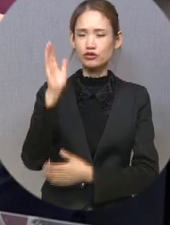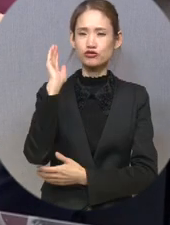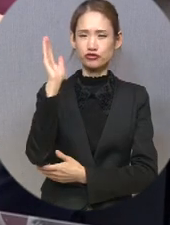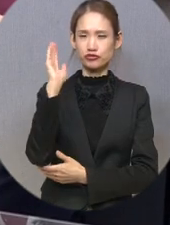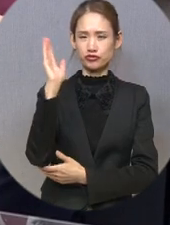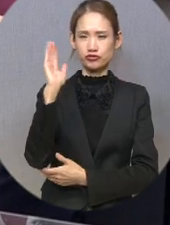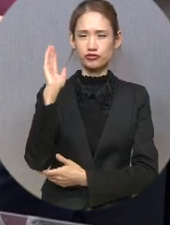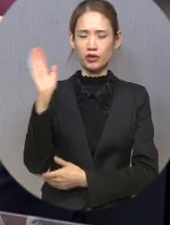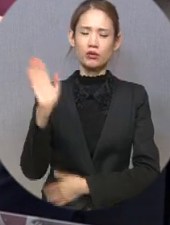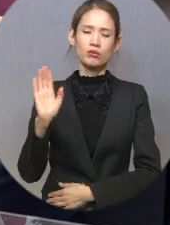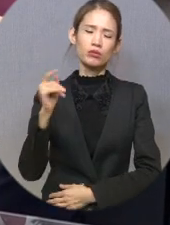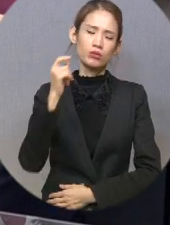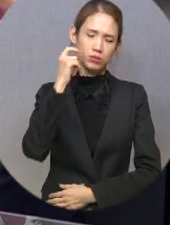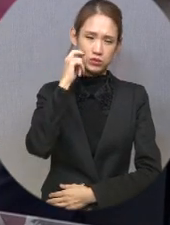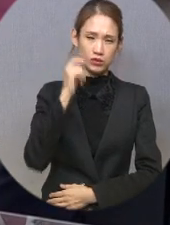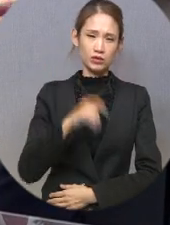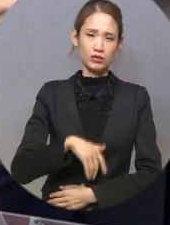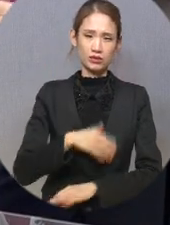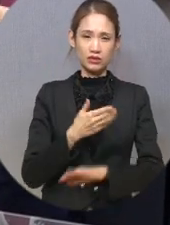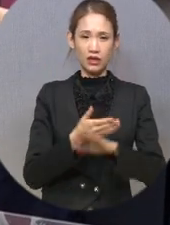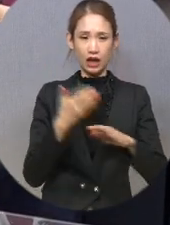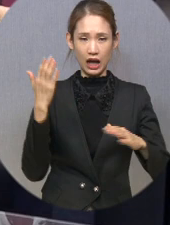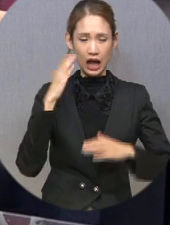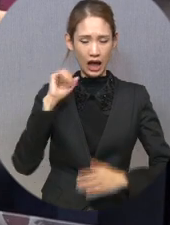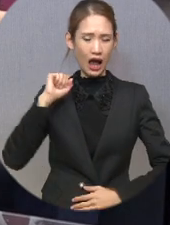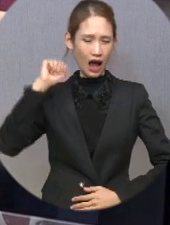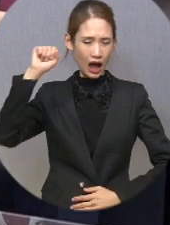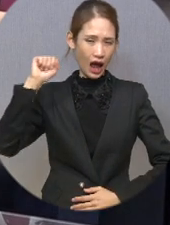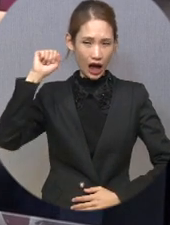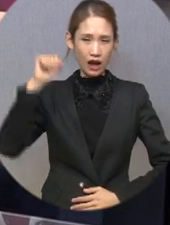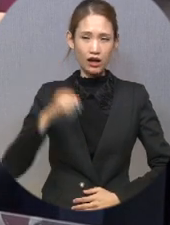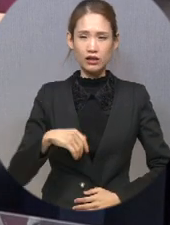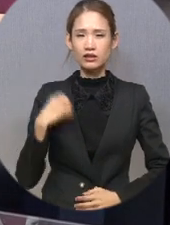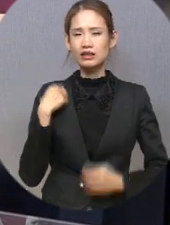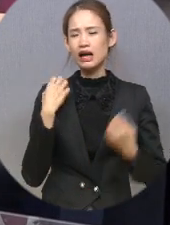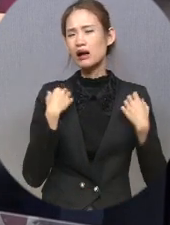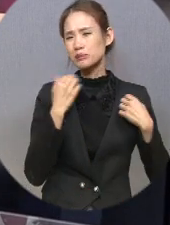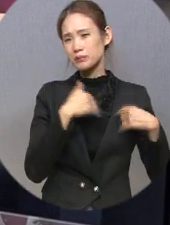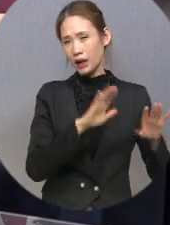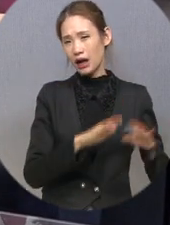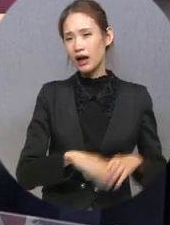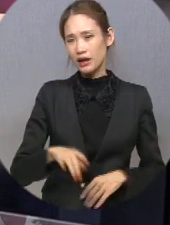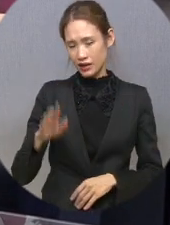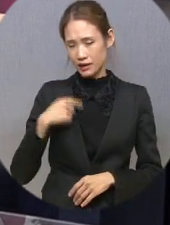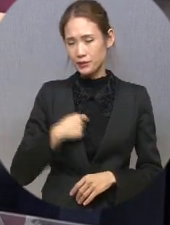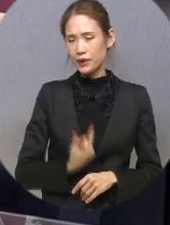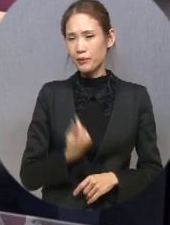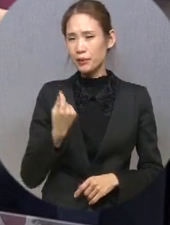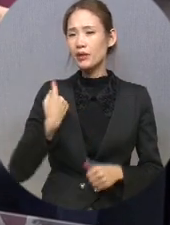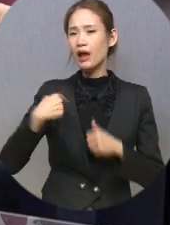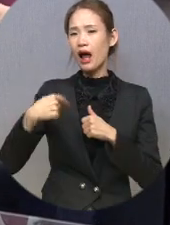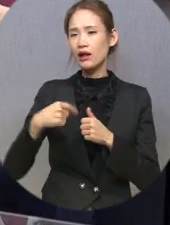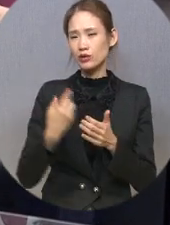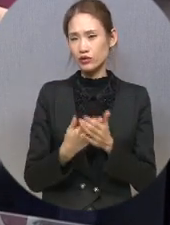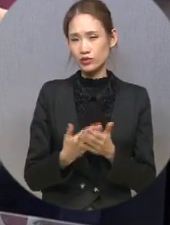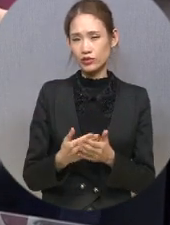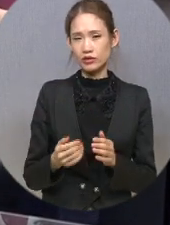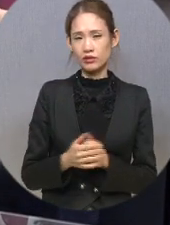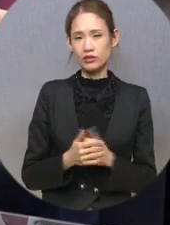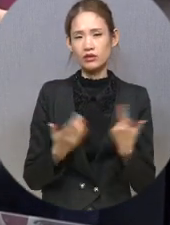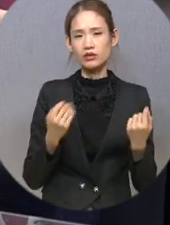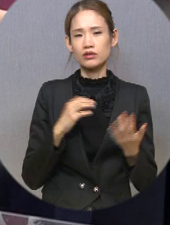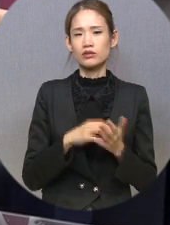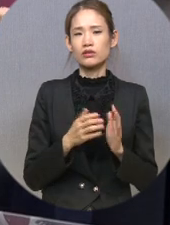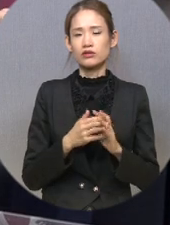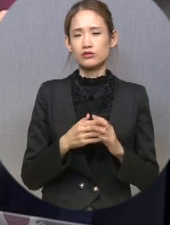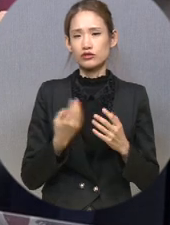없어요. 근데 다른 학생들이 항의가 들어옵니다. 어? 아이들 내버려 둬요. 빨리 진도 나가요. 이런 얘기가 나온다는 거죠. 그럴 정도로